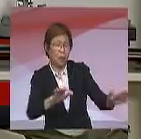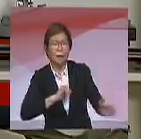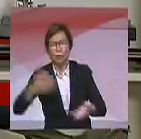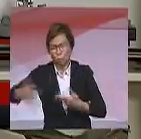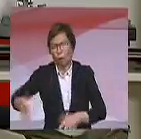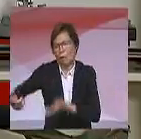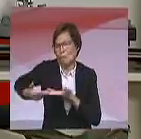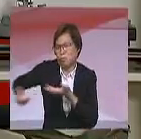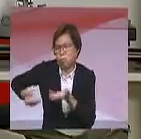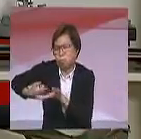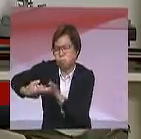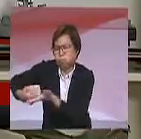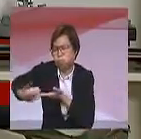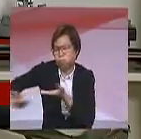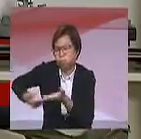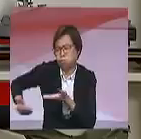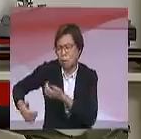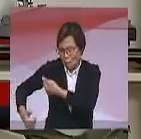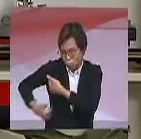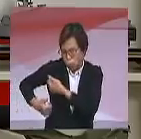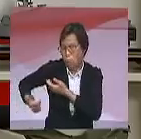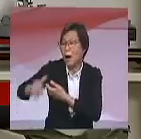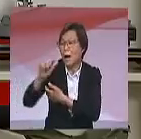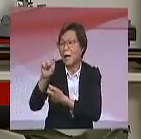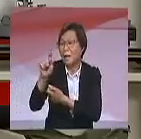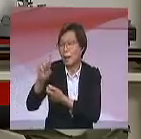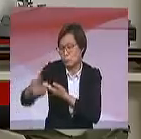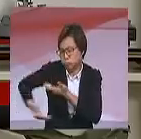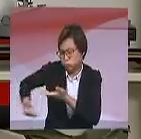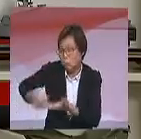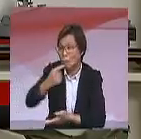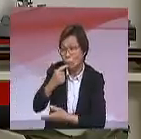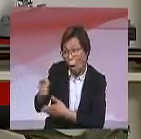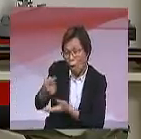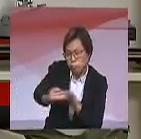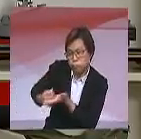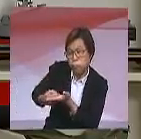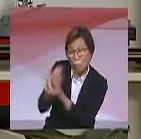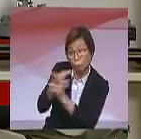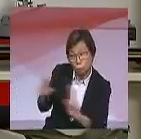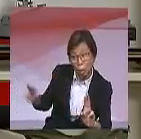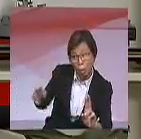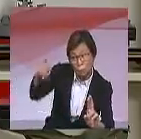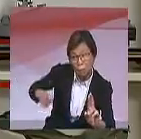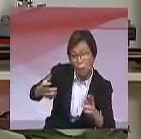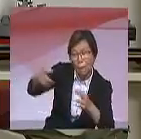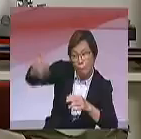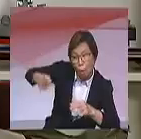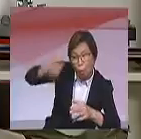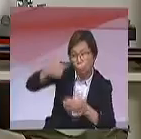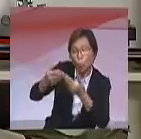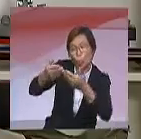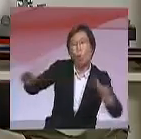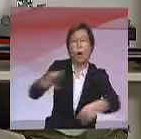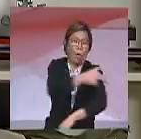berbincang dengan Angkatan Tentera Malaysia supaya bersedia jika diperlukan untuk